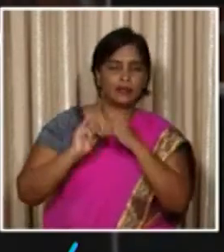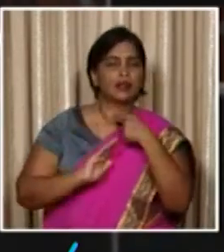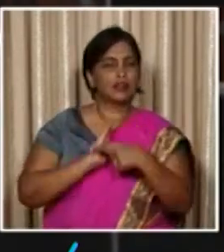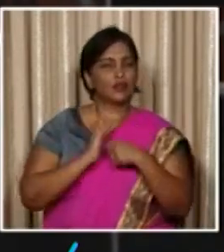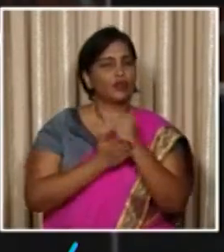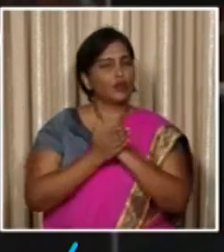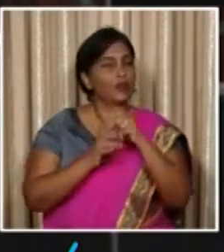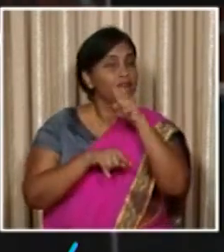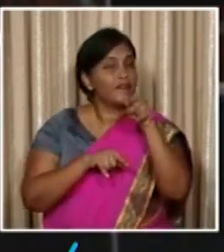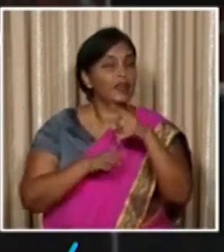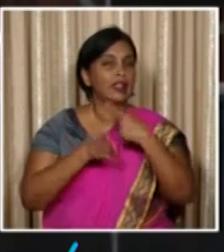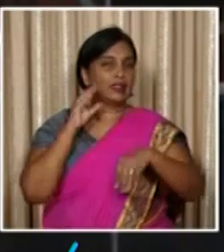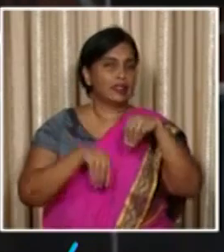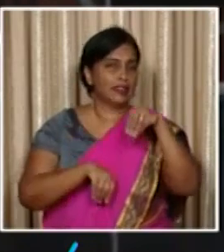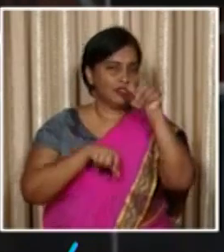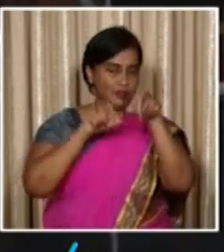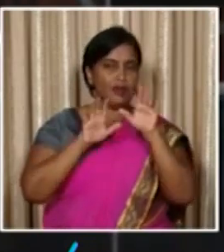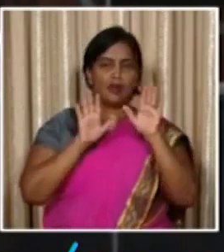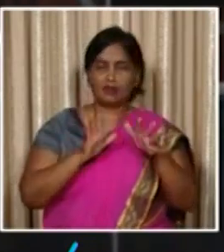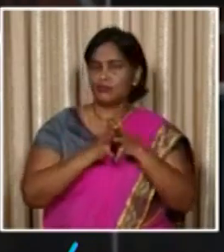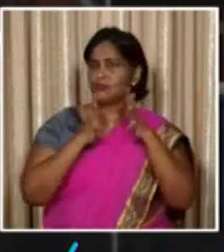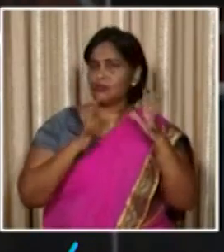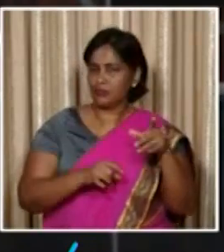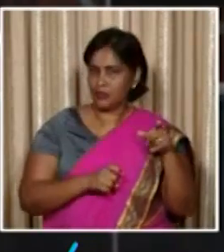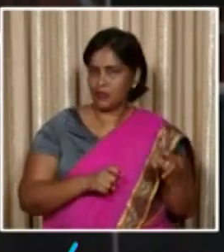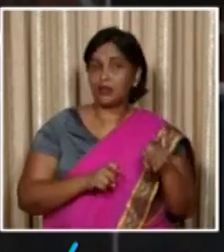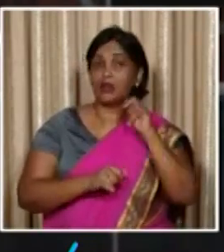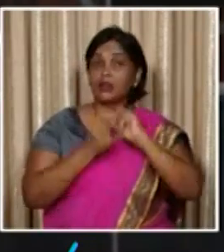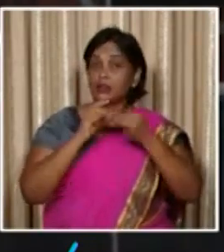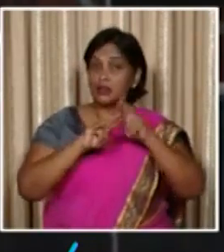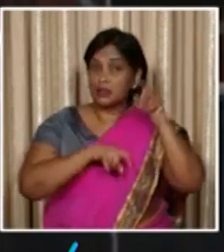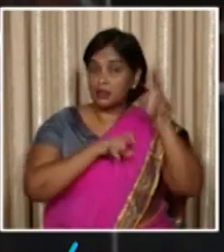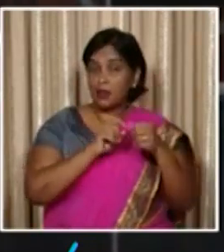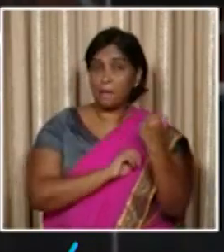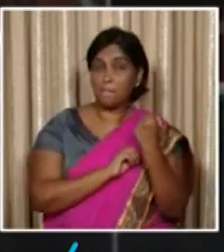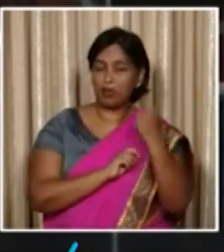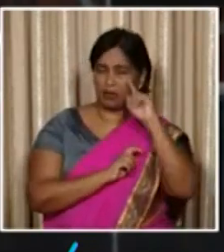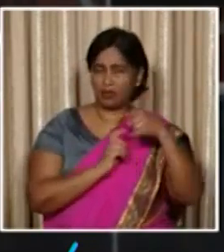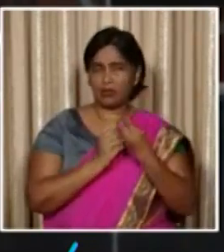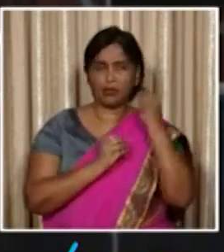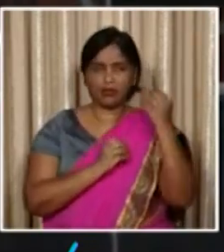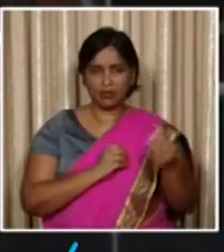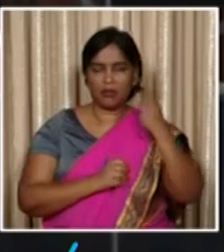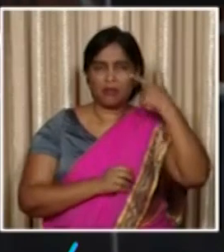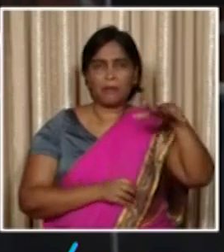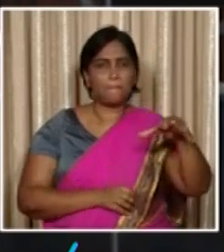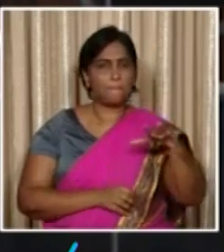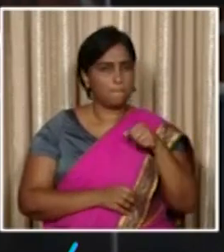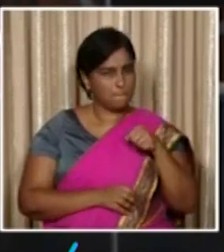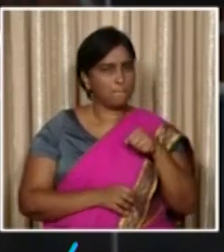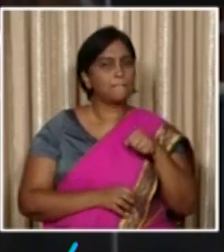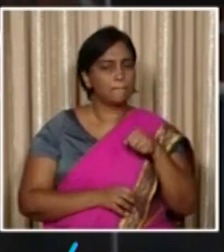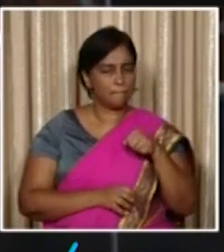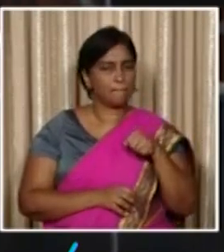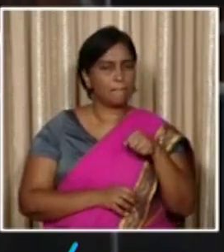රටේ සියලු වැරදි කරන්නේ දේශපාලනඥයෝ කියලා. නමුත් හුඟක් වෙලාවට මේ නිලධාරීන්ට අයුතු බලයක් දුන්නාම ඒ අය අවභාවිතා කරන විදිය ගැන